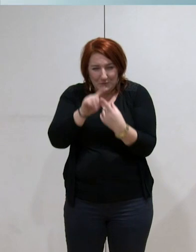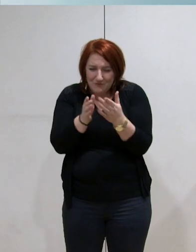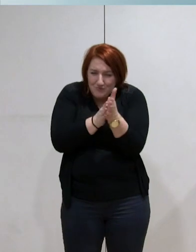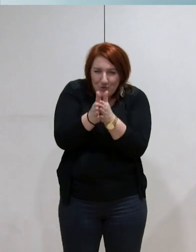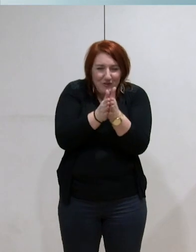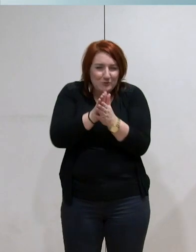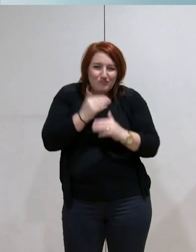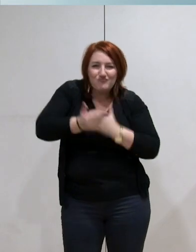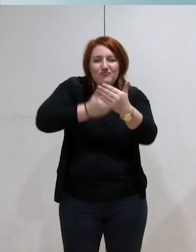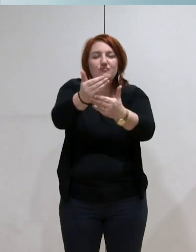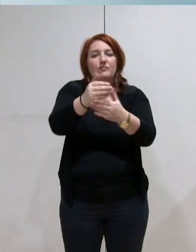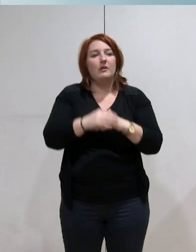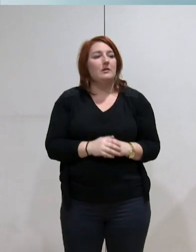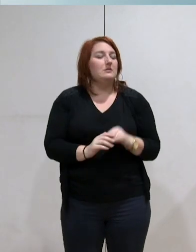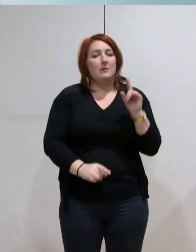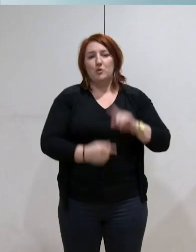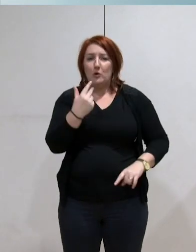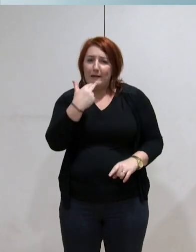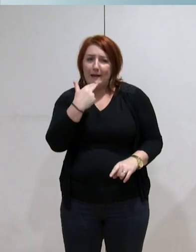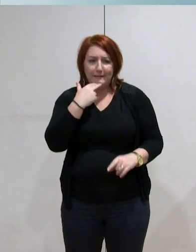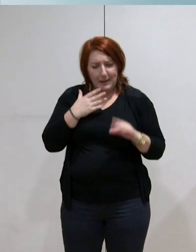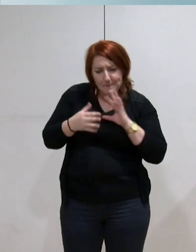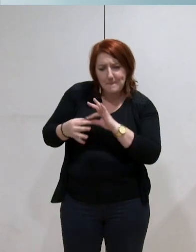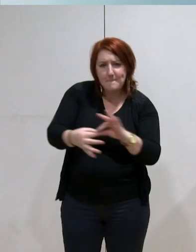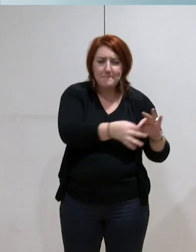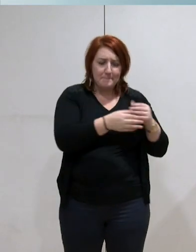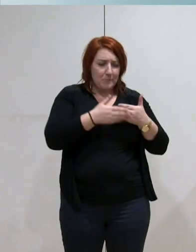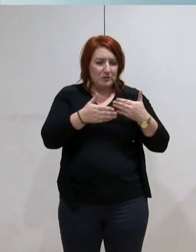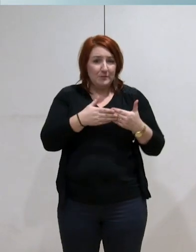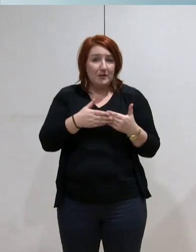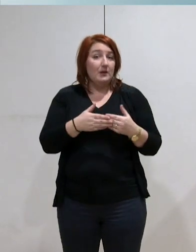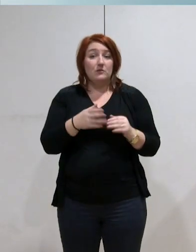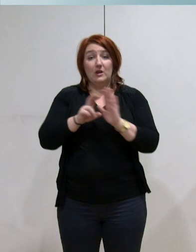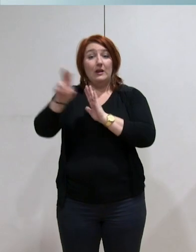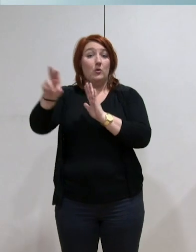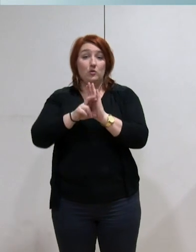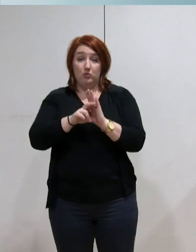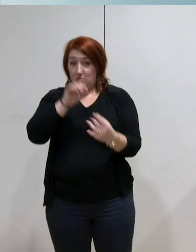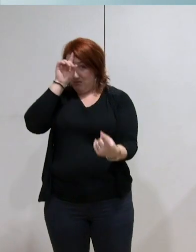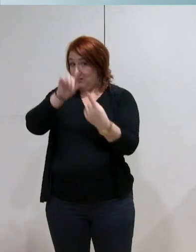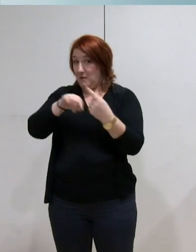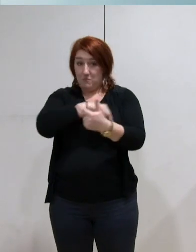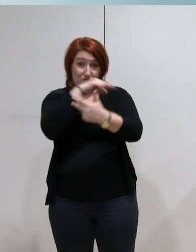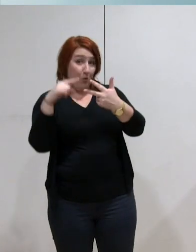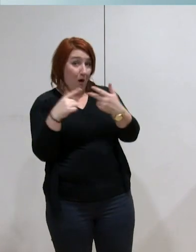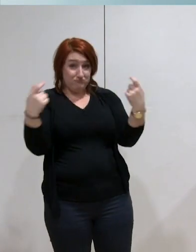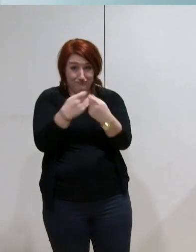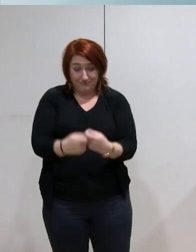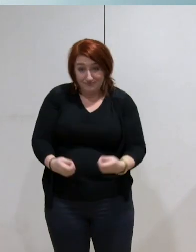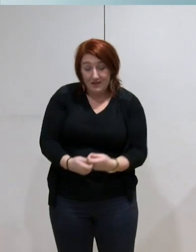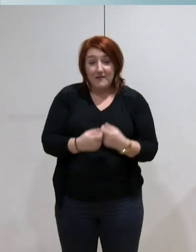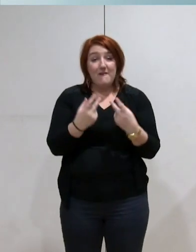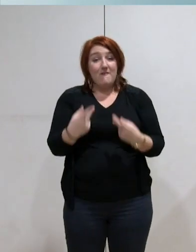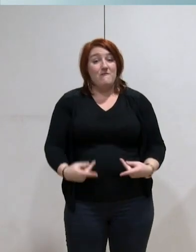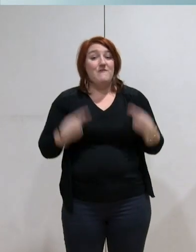qualité cette proximité les priorités des grenau de bois les retrouveent sur les trois axes structurants que sont la ville émancipatrice la ville